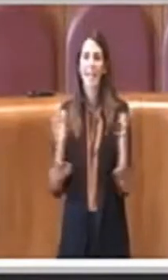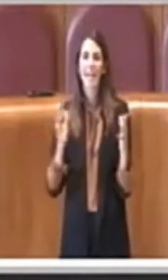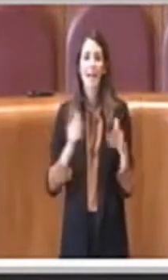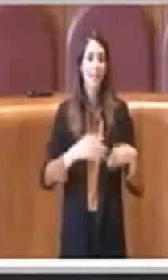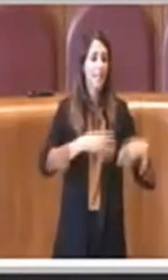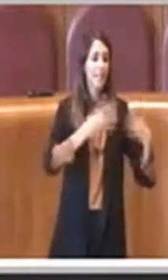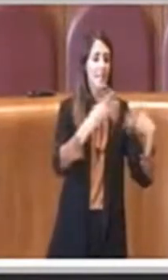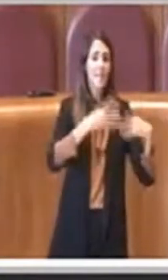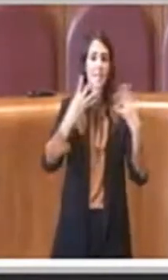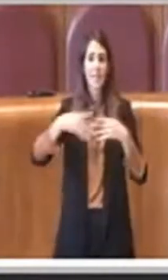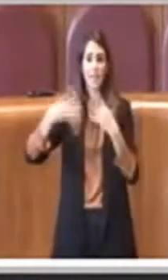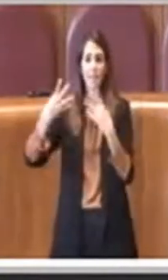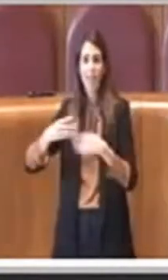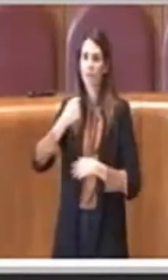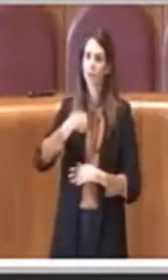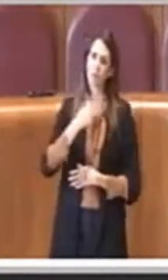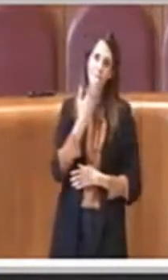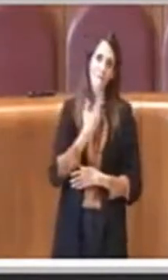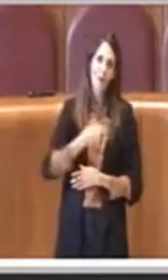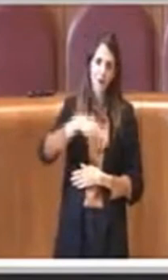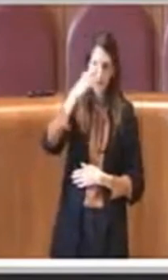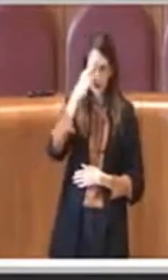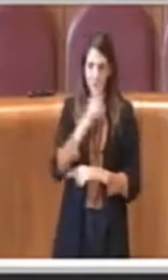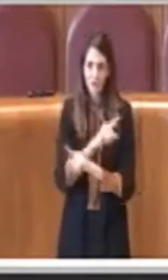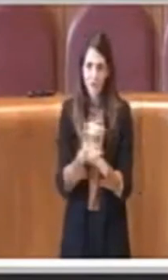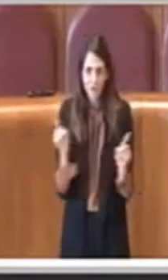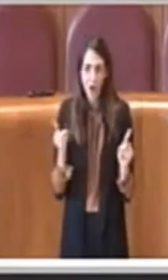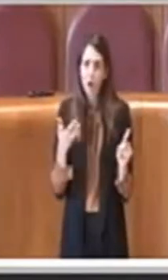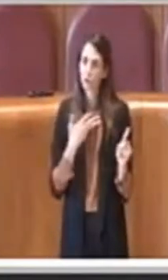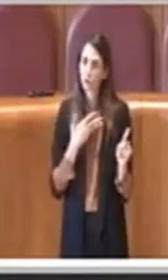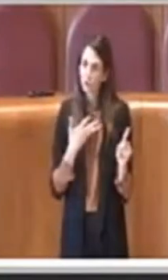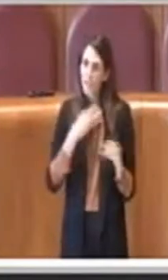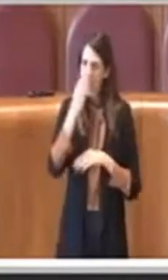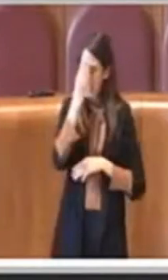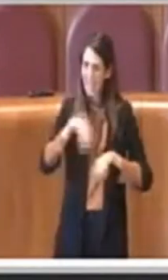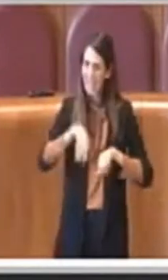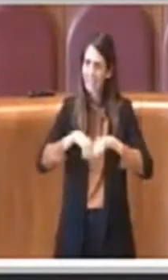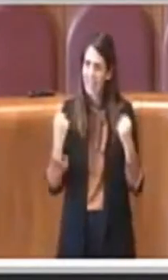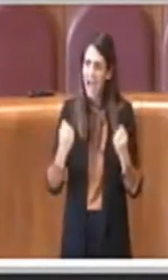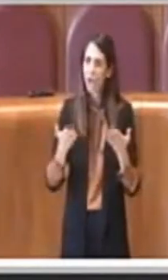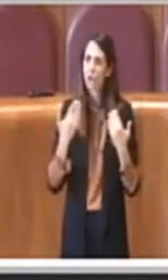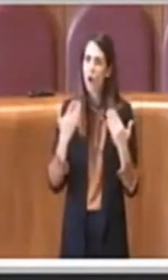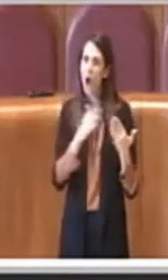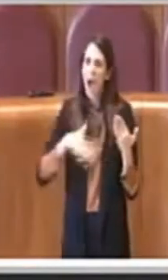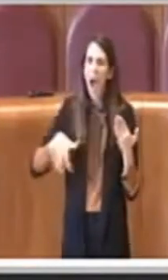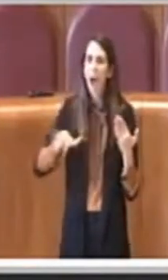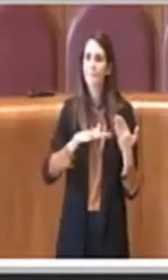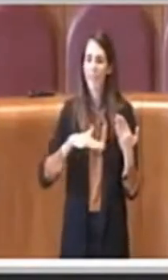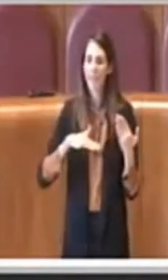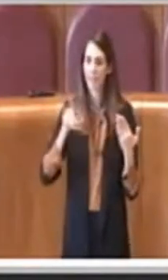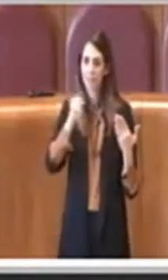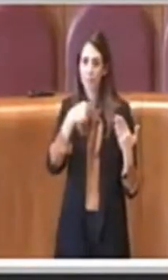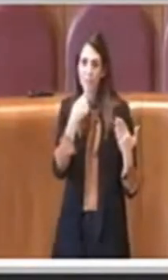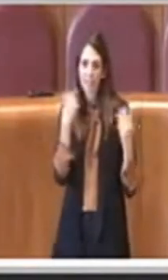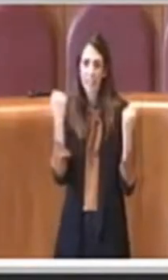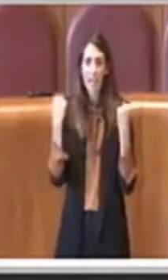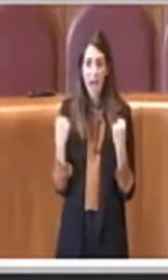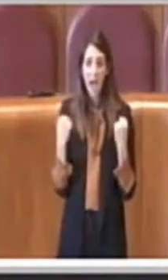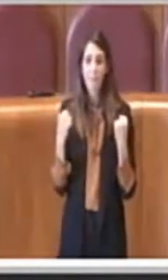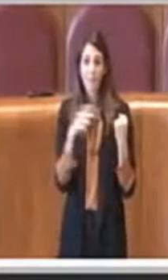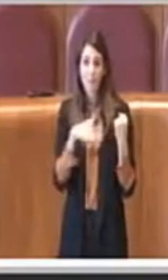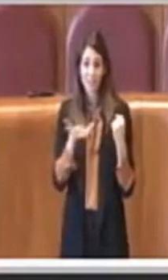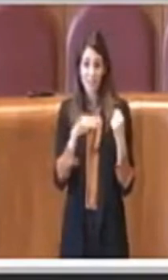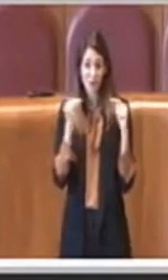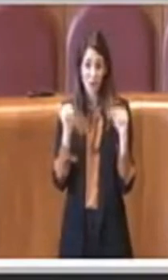degli impianti che, ricordiamoci, generano chiaramente un impatto notevole sul tessuto cittadino,